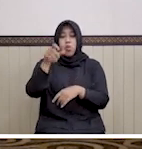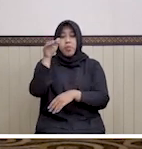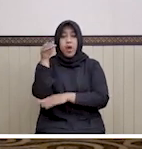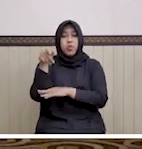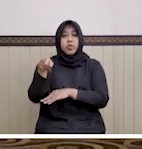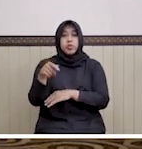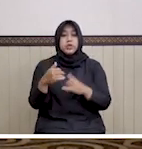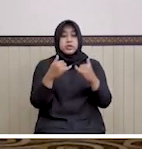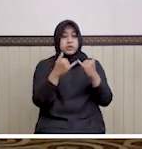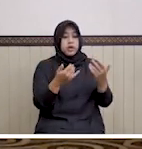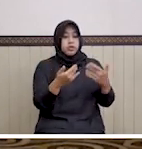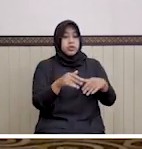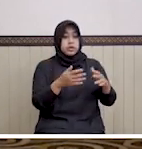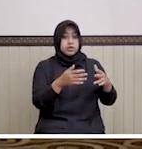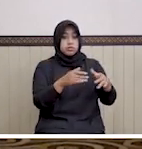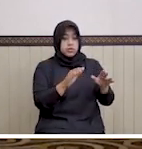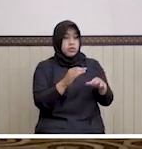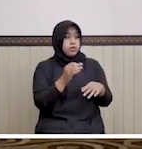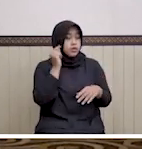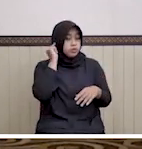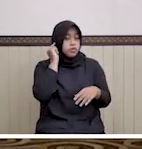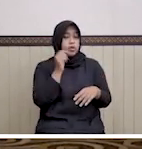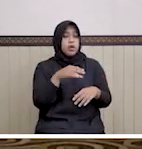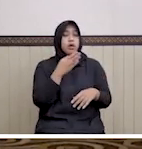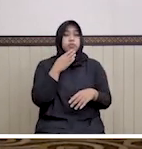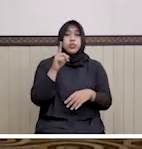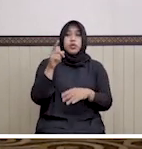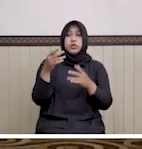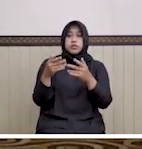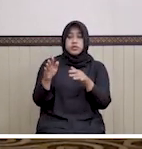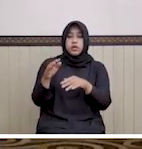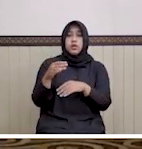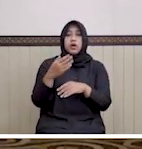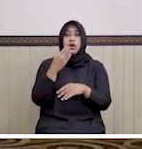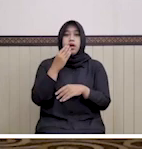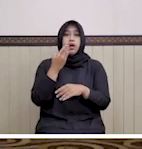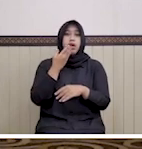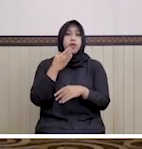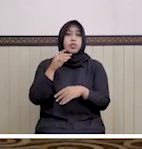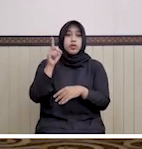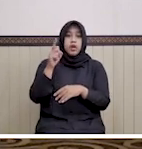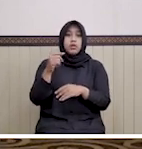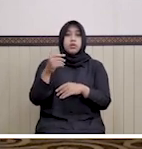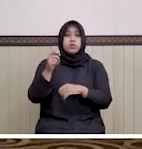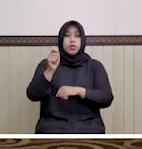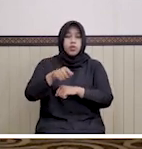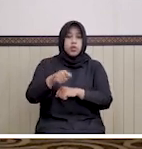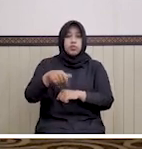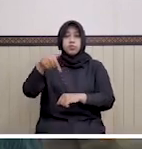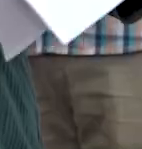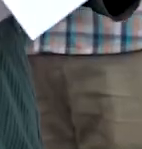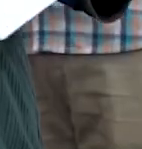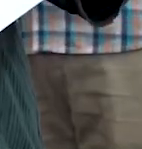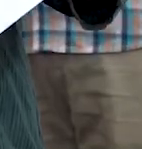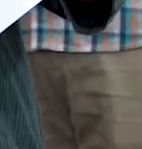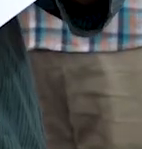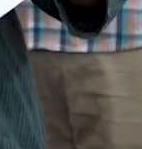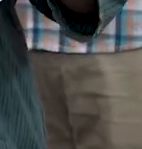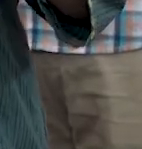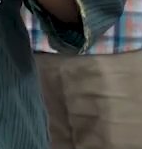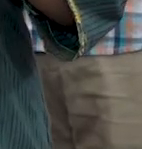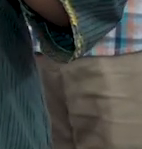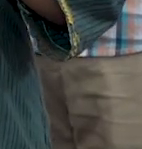sekarang sudah selesai Bu Kasih yang jelas Sudah Telkom tujuh tahun sudah dihukum 7 tahun jadi kemudian setelah dan